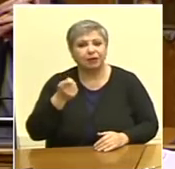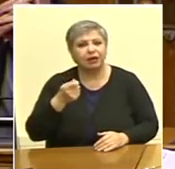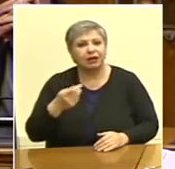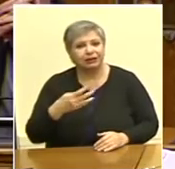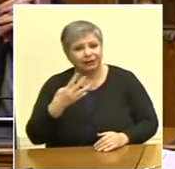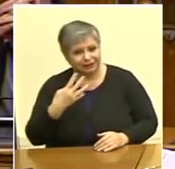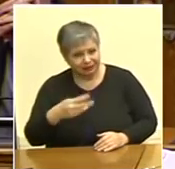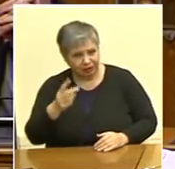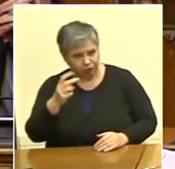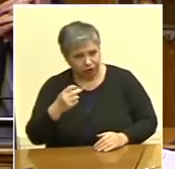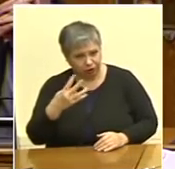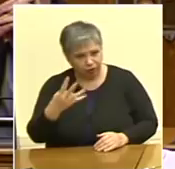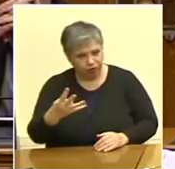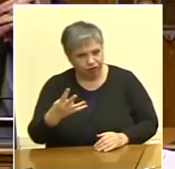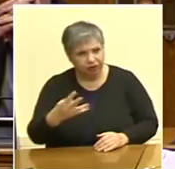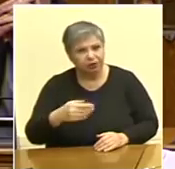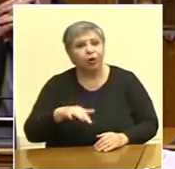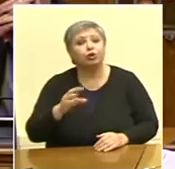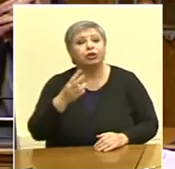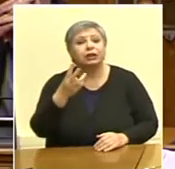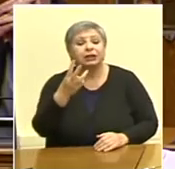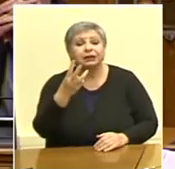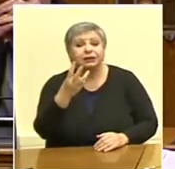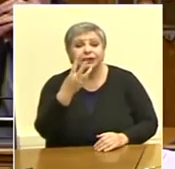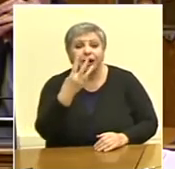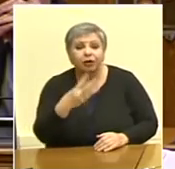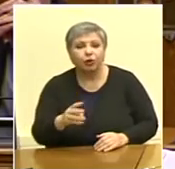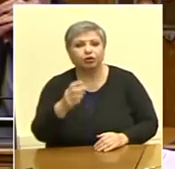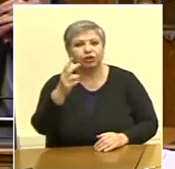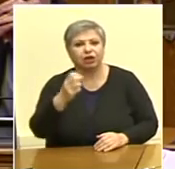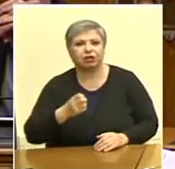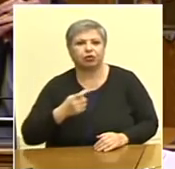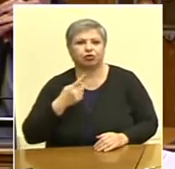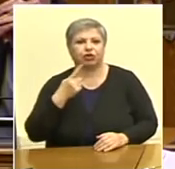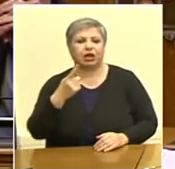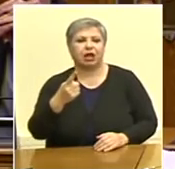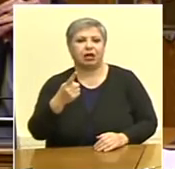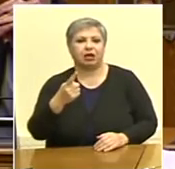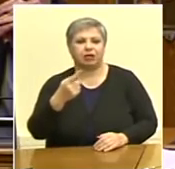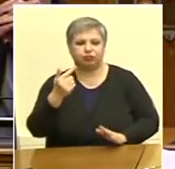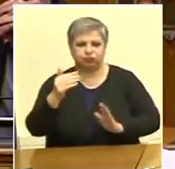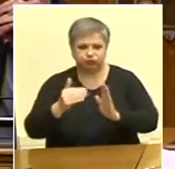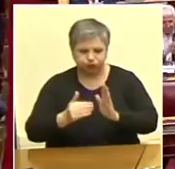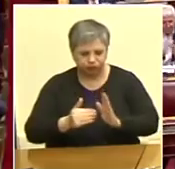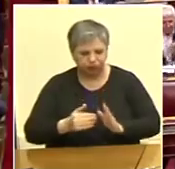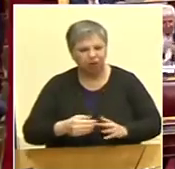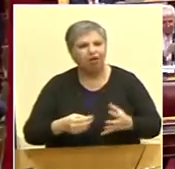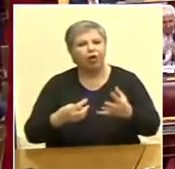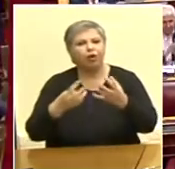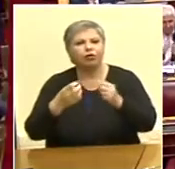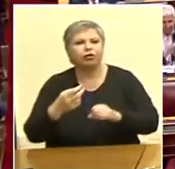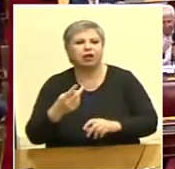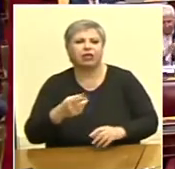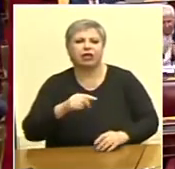424 δις, αλλά ήταν 321, δηλαδή μειούμενο κατά 2,8 δισεκατομμύρια ευρώ. Σας το λέω και μόνο